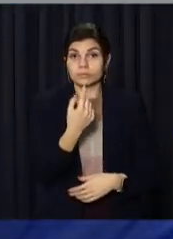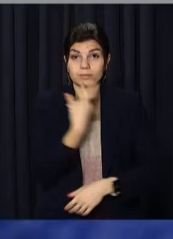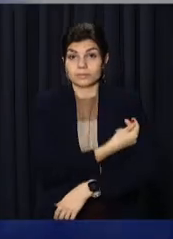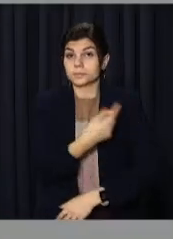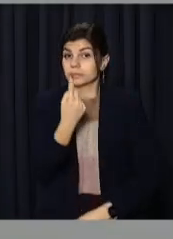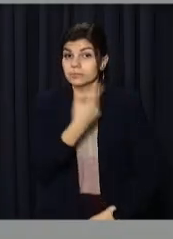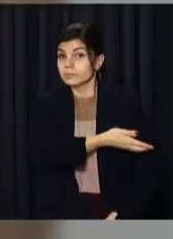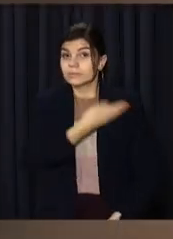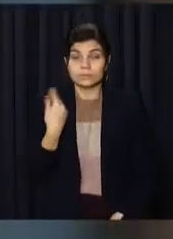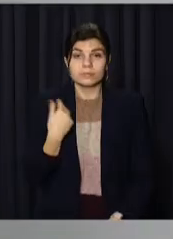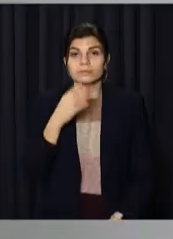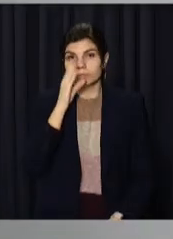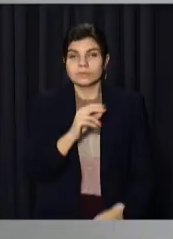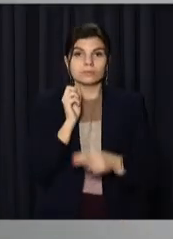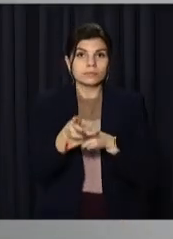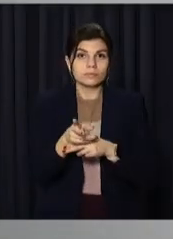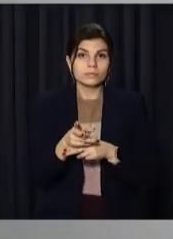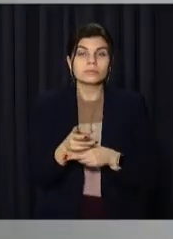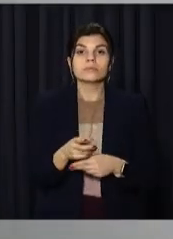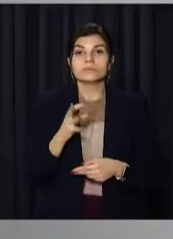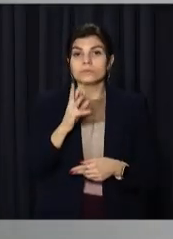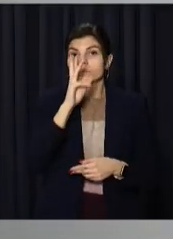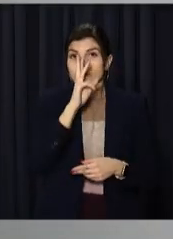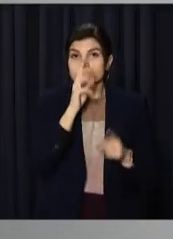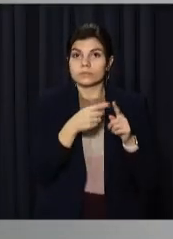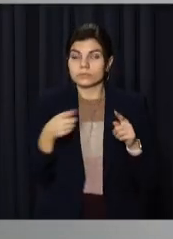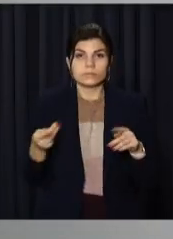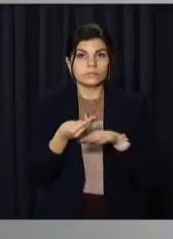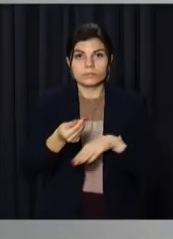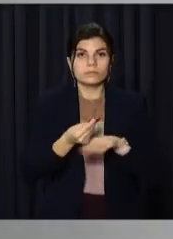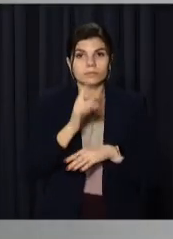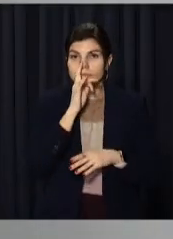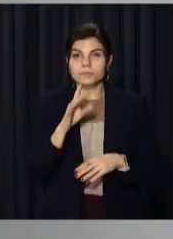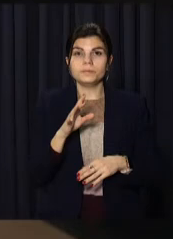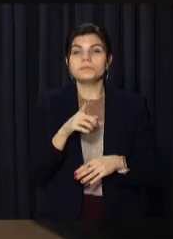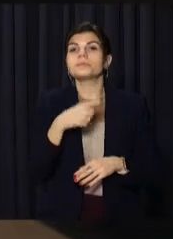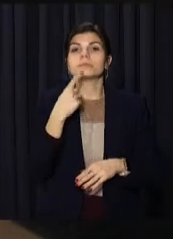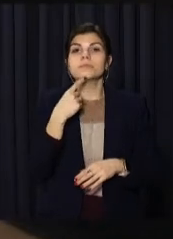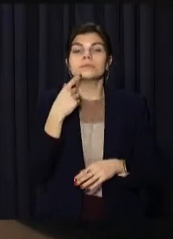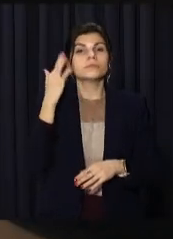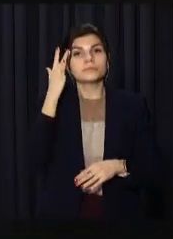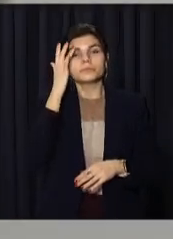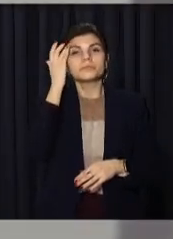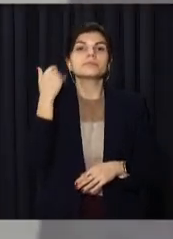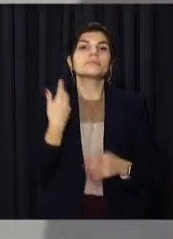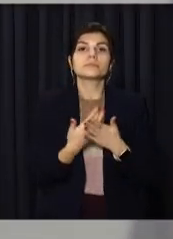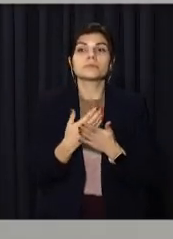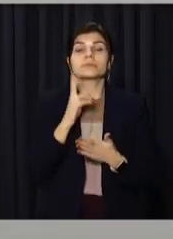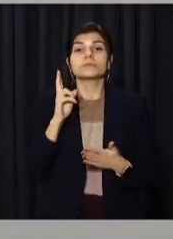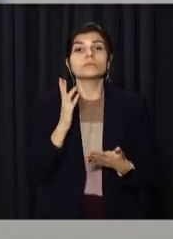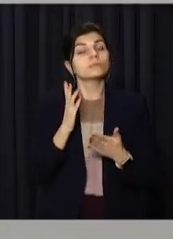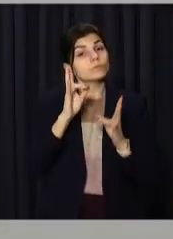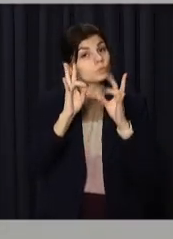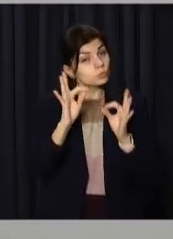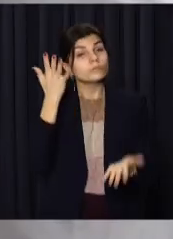роботи зі збереженням робочого місця. Але зарплату в цей період не виплачуватимуть. Ці правила не стосуються тих, хто має медичний висновок